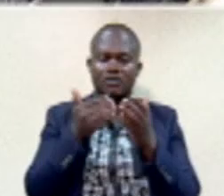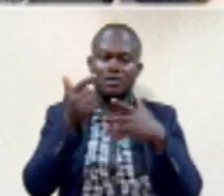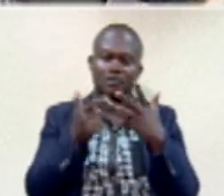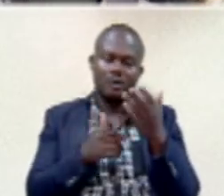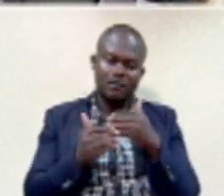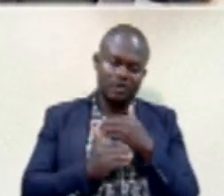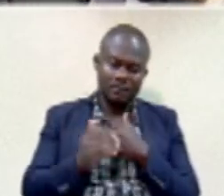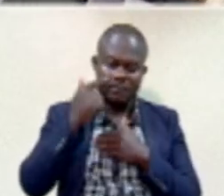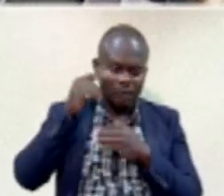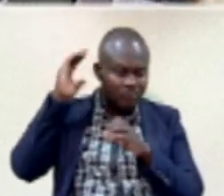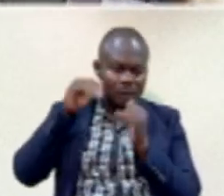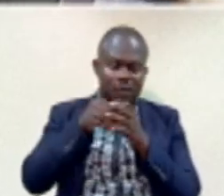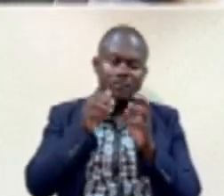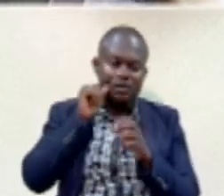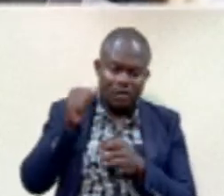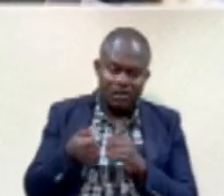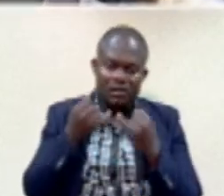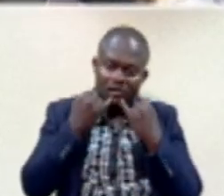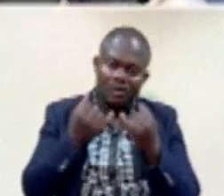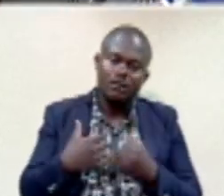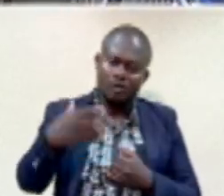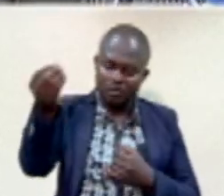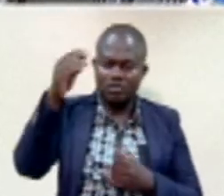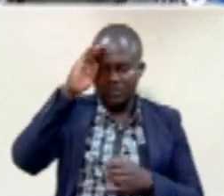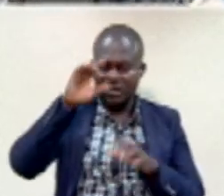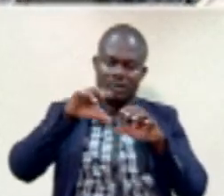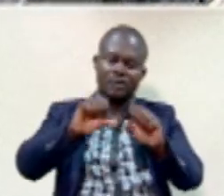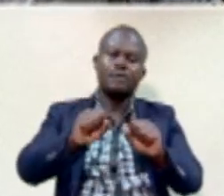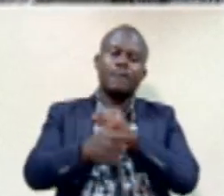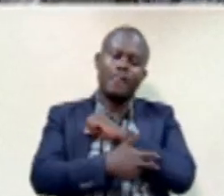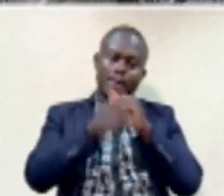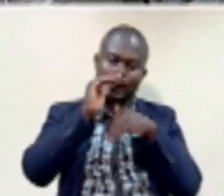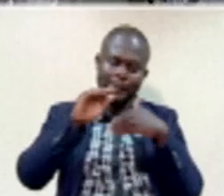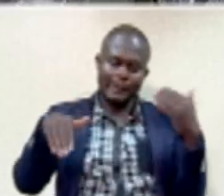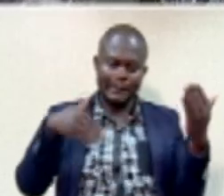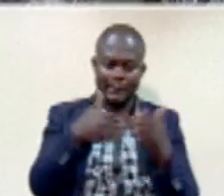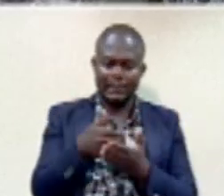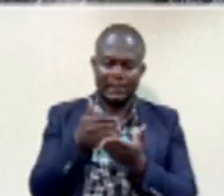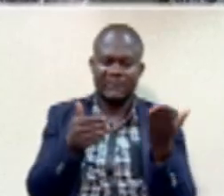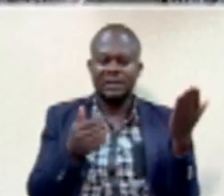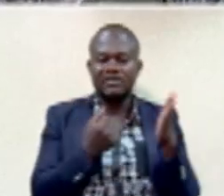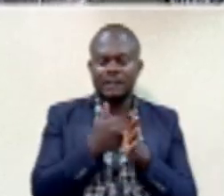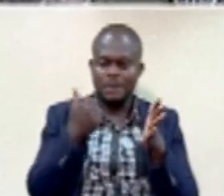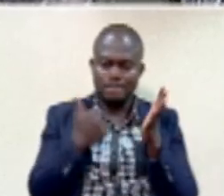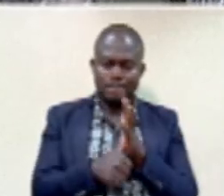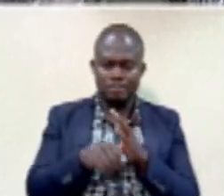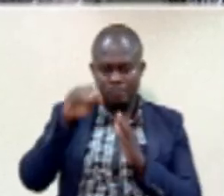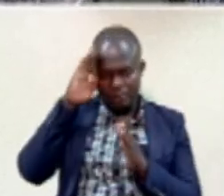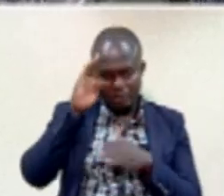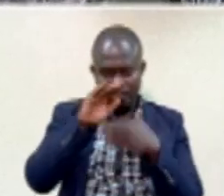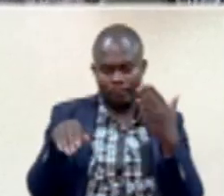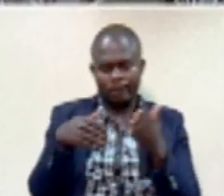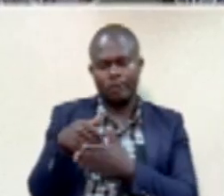baraza kubibona mu makuru ku buryo ejo nimbabwira nti polisi yafashe bya bisambo byose byari byaratujujubije kuri sitasiyo